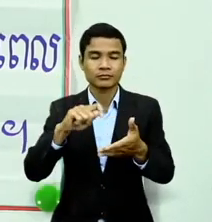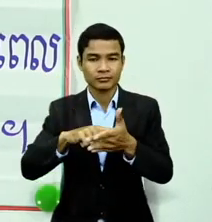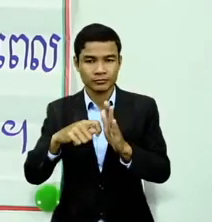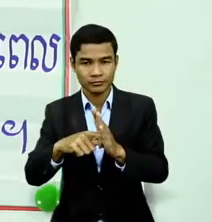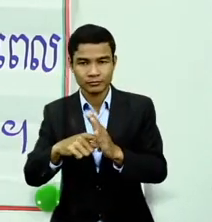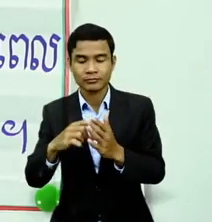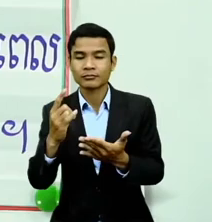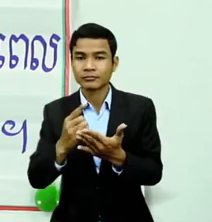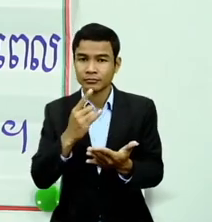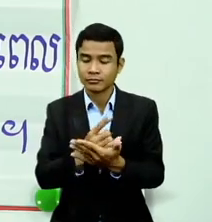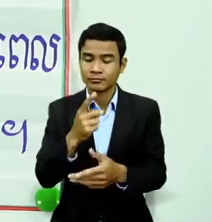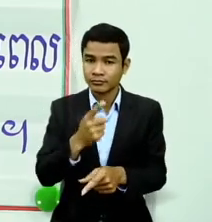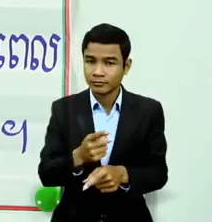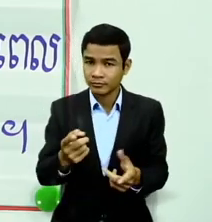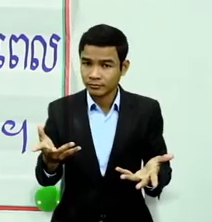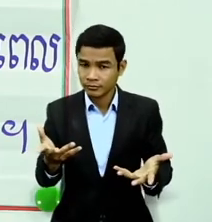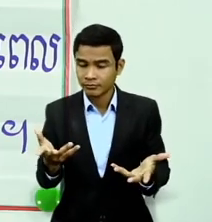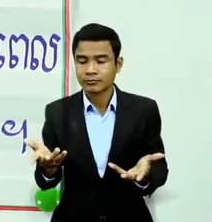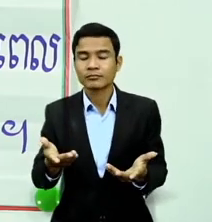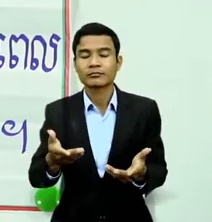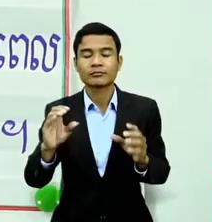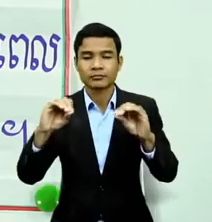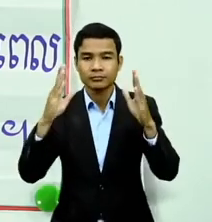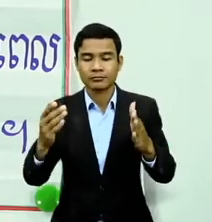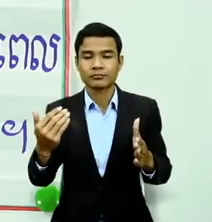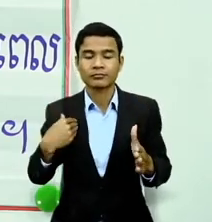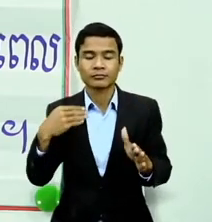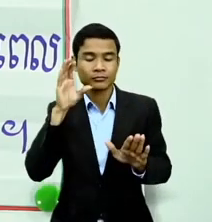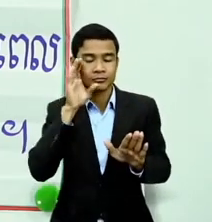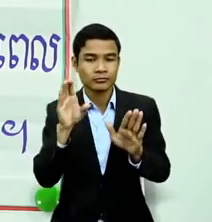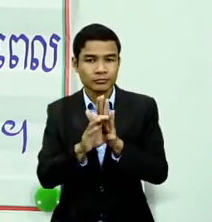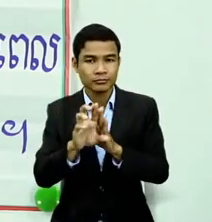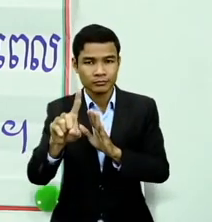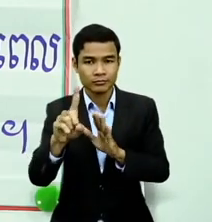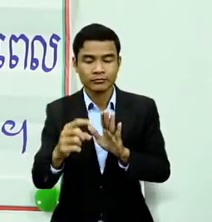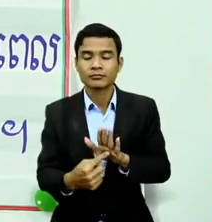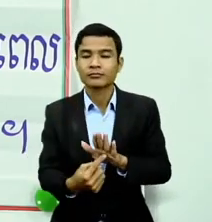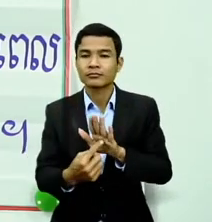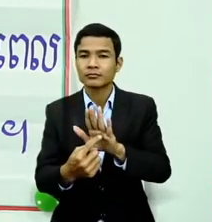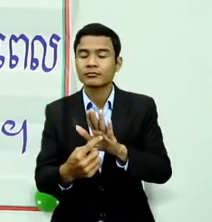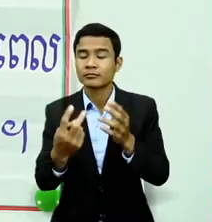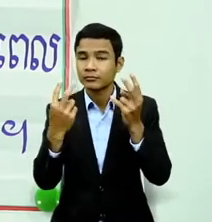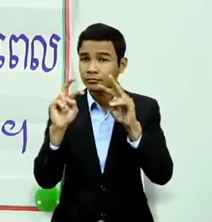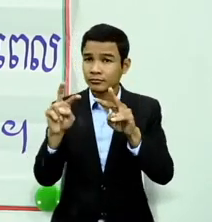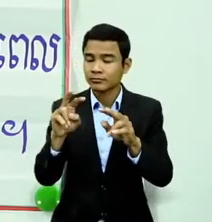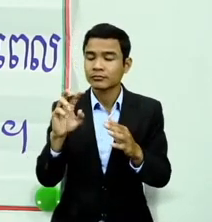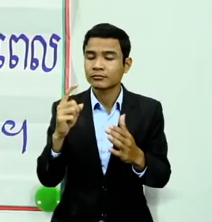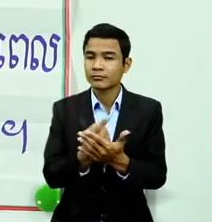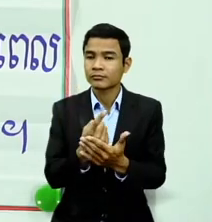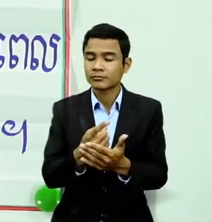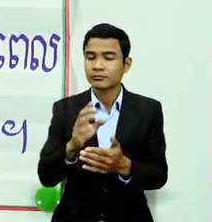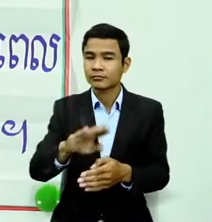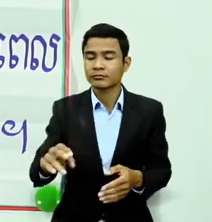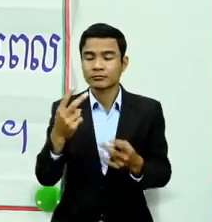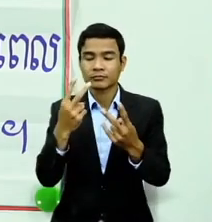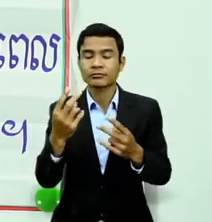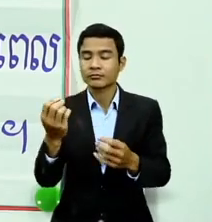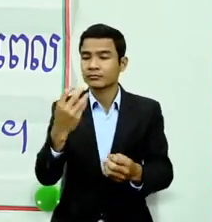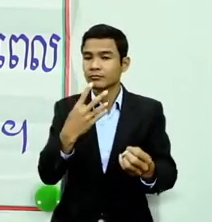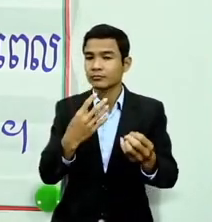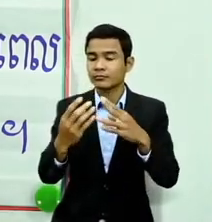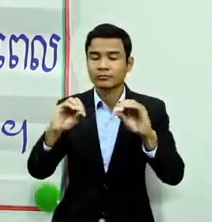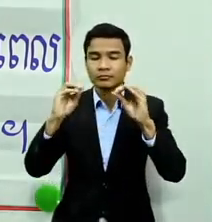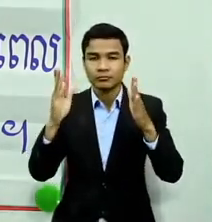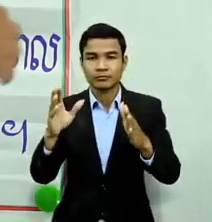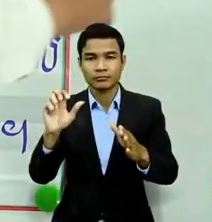trầm. Chà, còn rật nạt đấy. Nhạc rù cũng mê rục hiệp mũi. Đồng bày nông con từ mơ tình ạc hình nế hỏi con trời cho rùm. Chà, bắt nhạc rù, nè